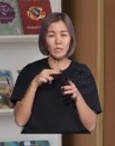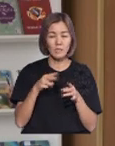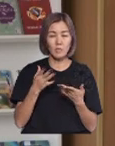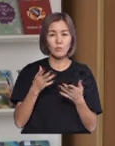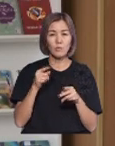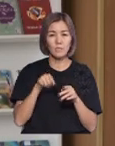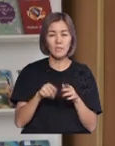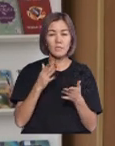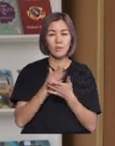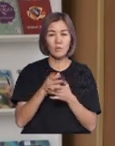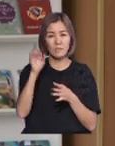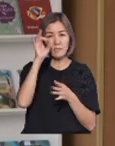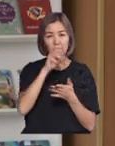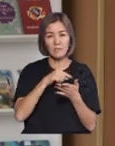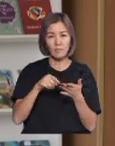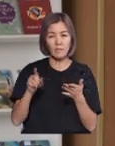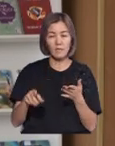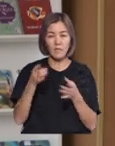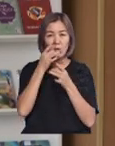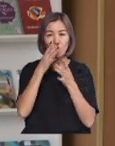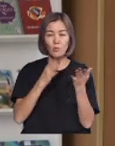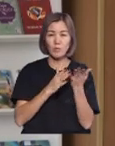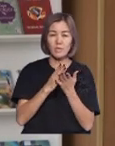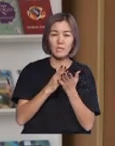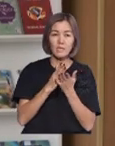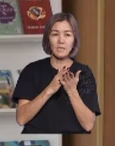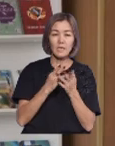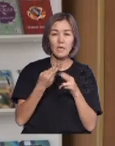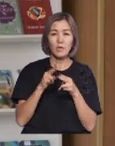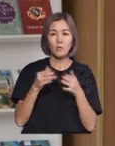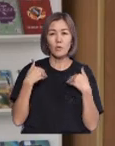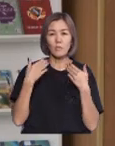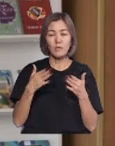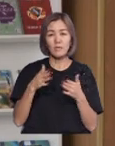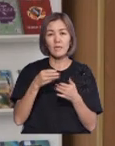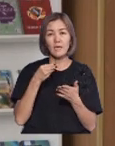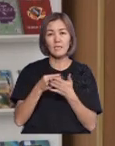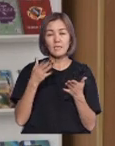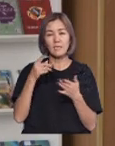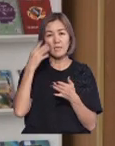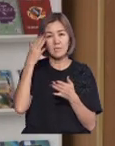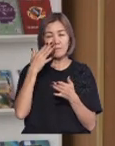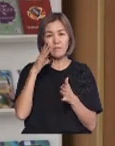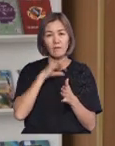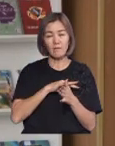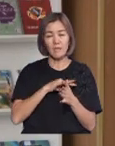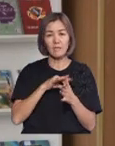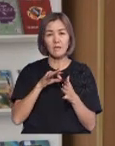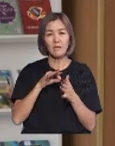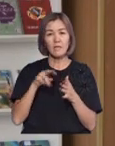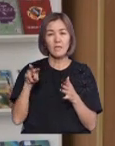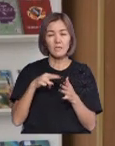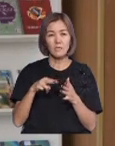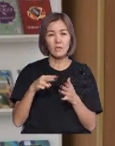Здесь находятся известные писатели, ученые и культурные деятели, которые поделились своими оценками и размышлениями о вкладе Сокпакбаева в